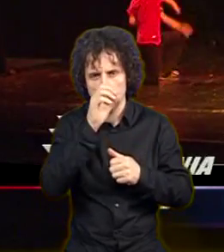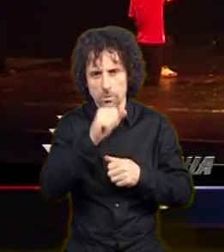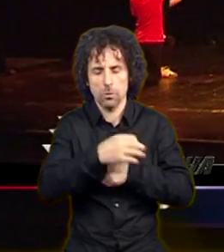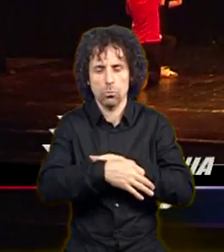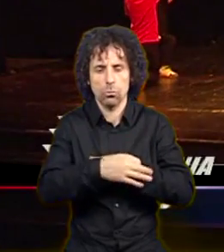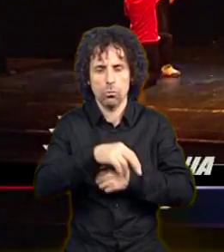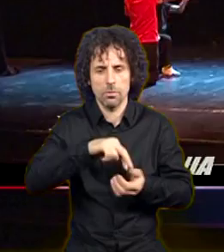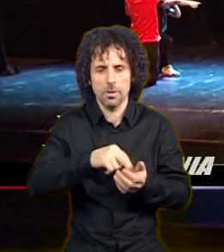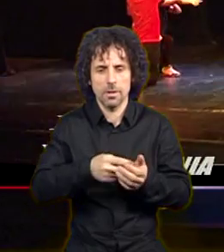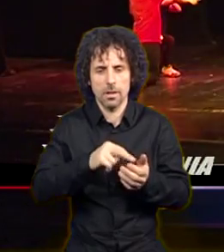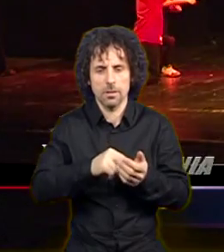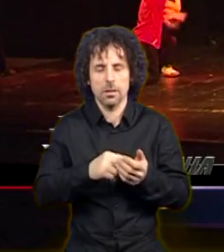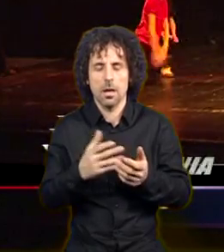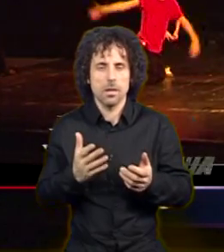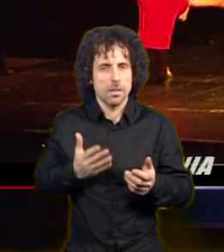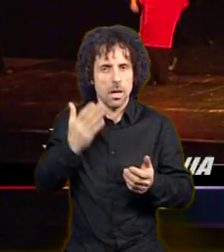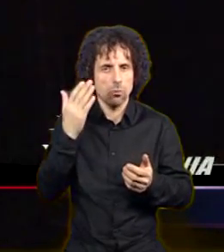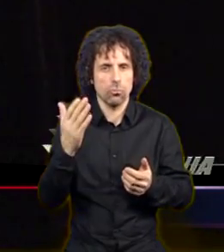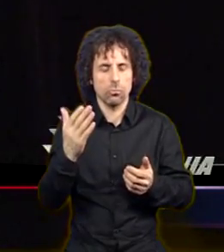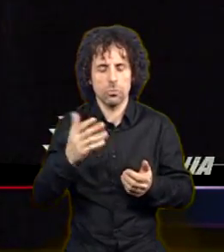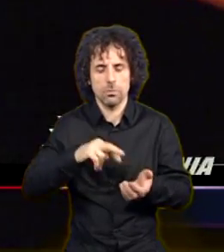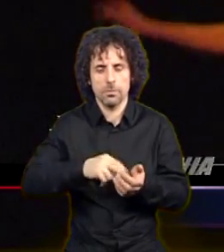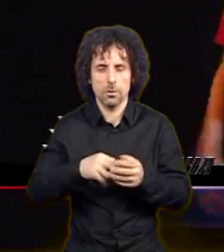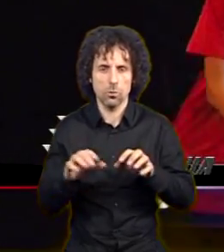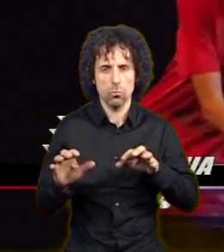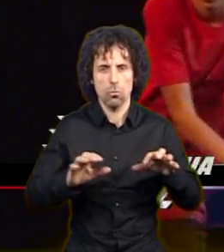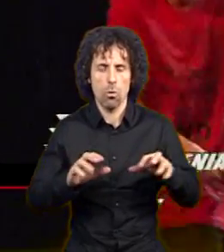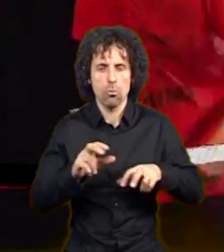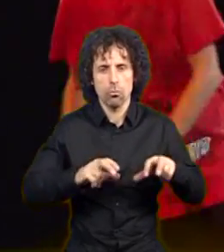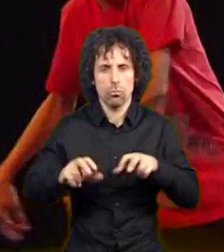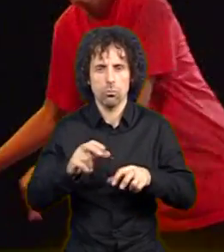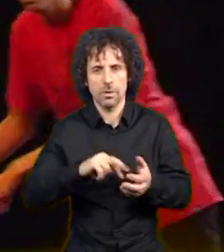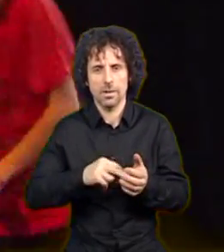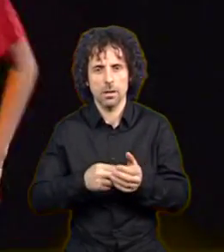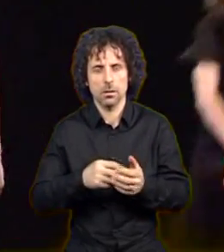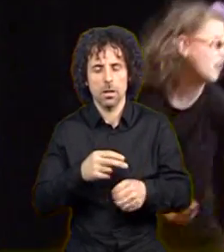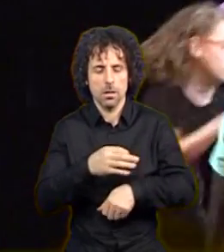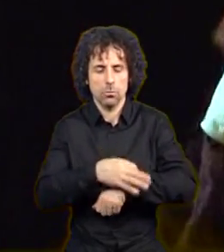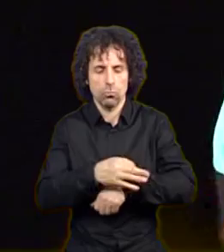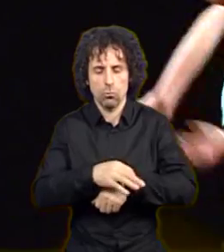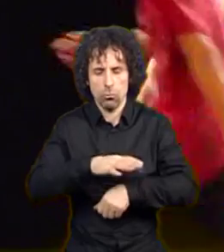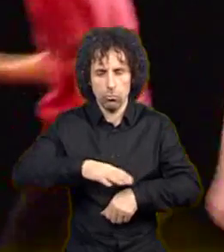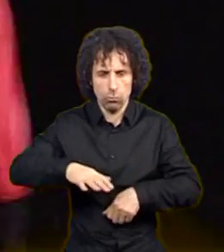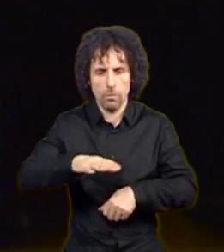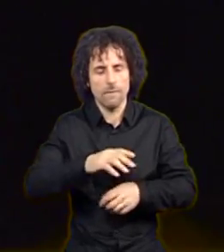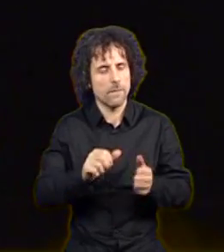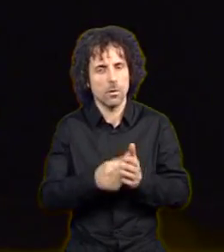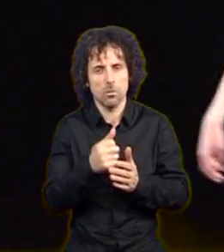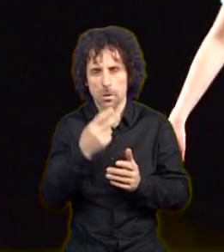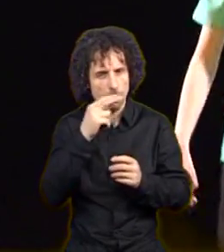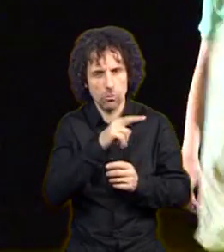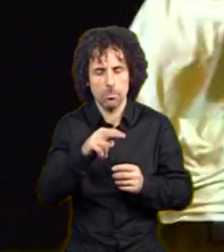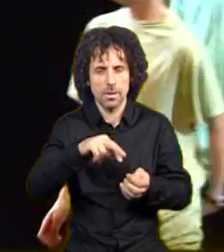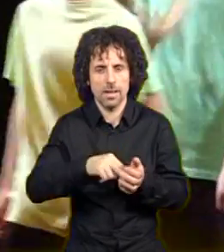od 15 lat Zabrzański Studio Tańca Ulicznego zaszczepia miłość, to ruchu i tańca. Nasze studie jest to wyjątkowe, że my nie patrzymy